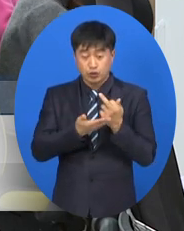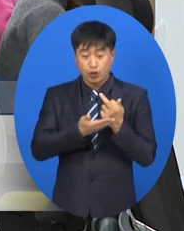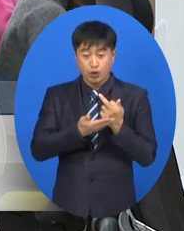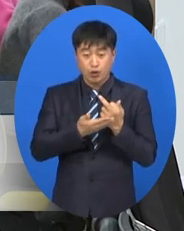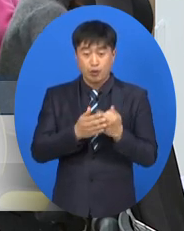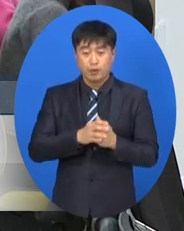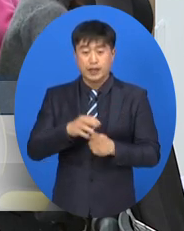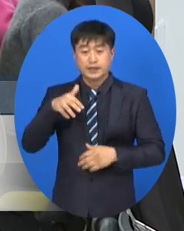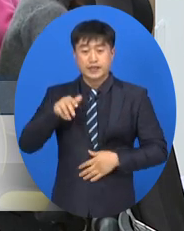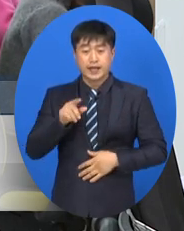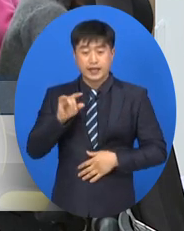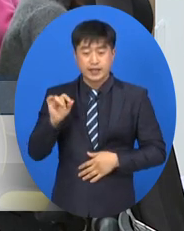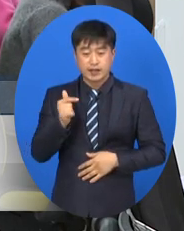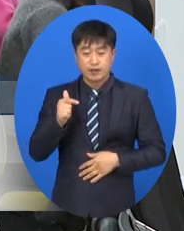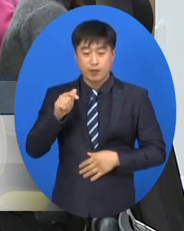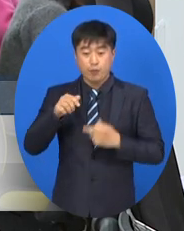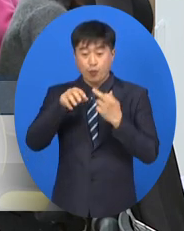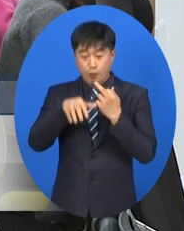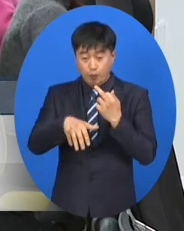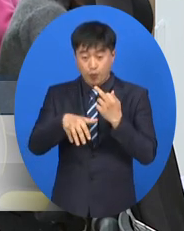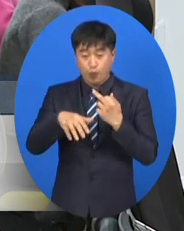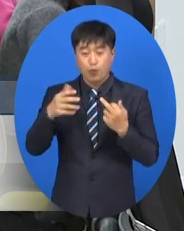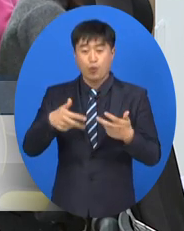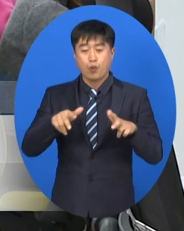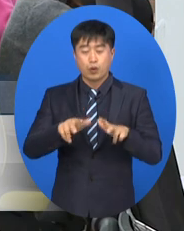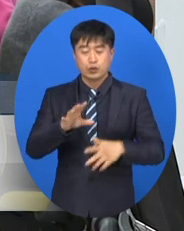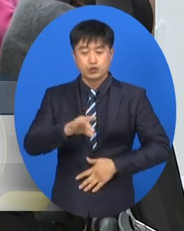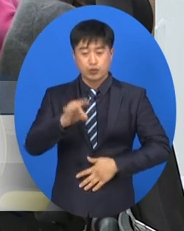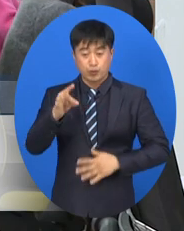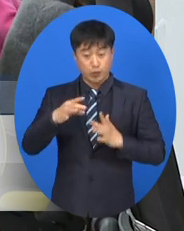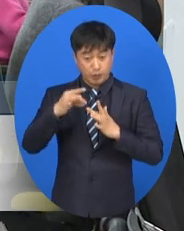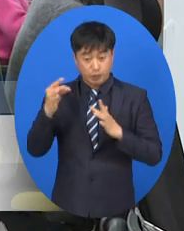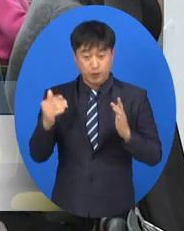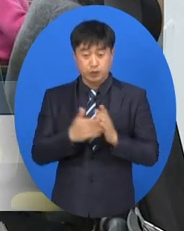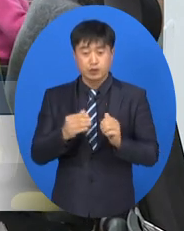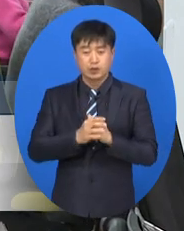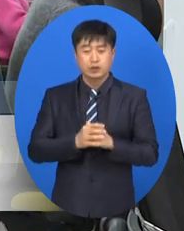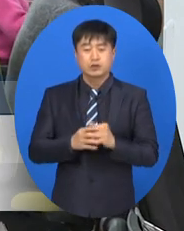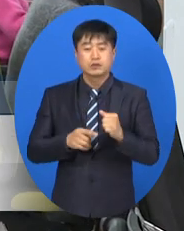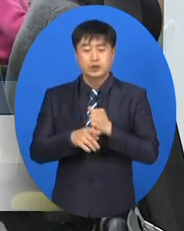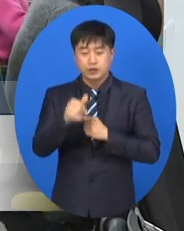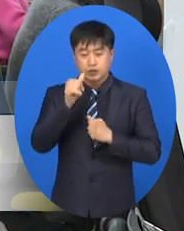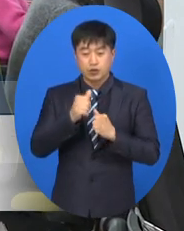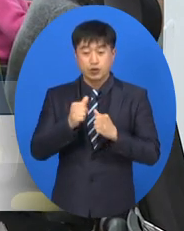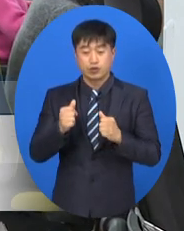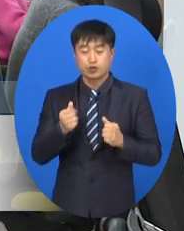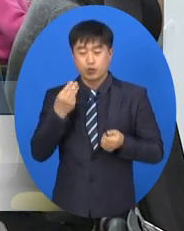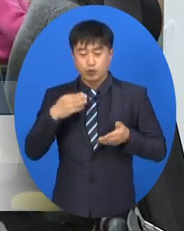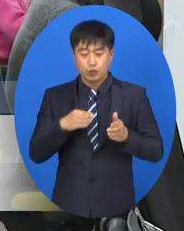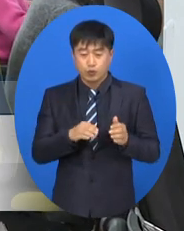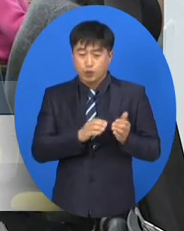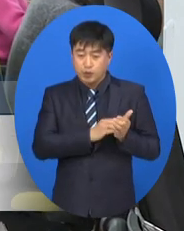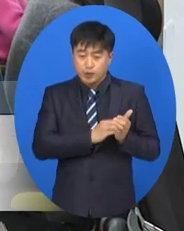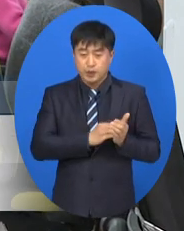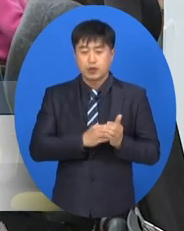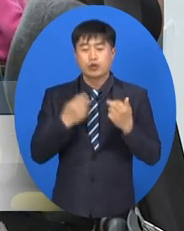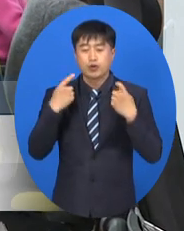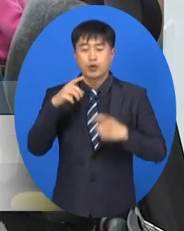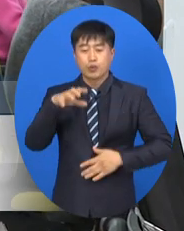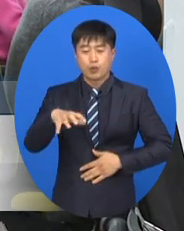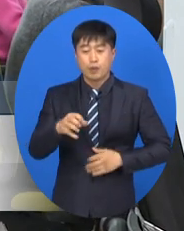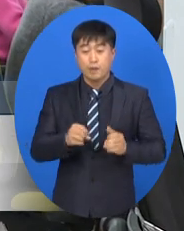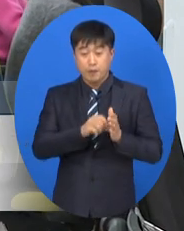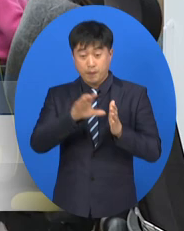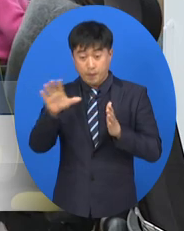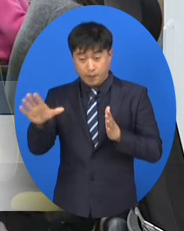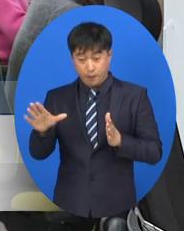처음으로 한국관광 100선에 진입하게 되었다는 데 큰 의의가 있고요. 앞으로도 경기도의 숨은 관광지가 많은 사람들에게 널리